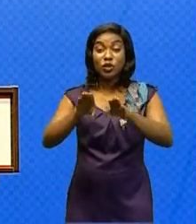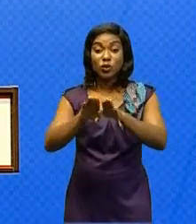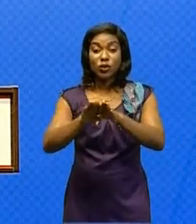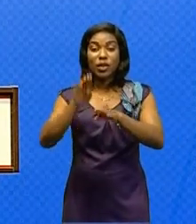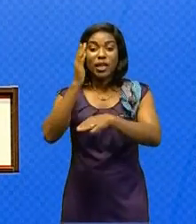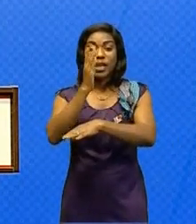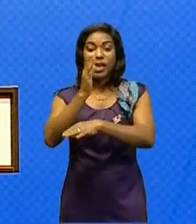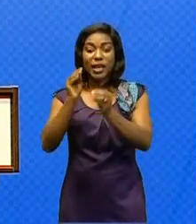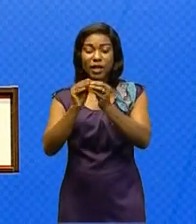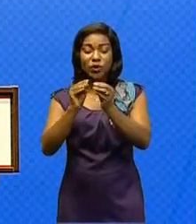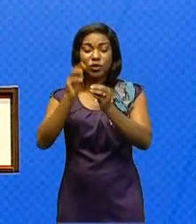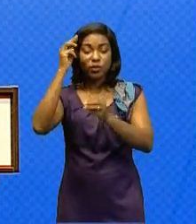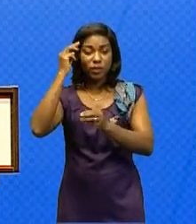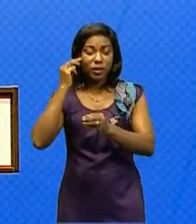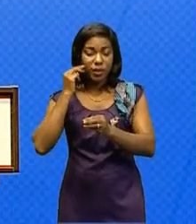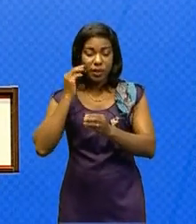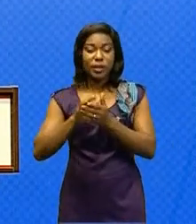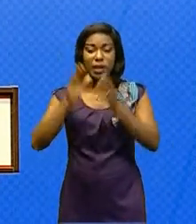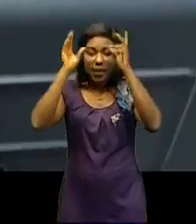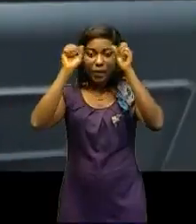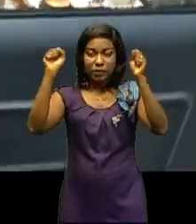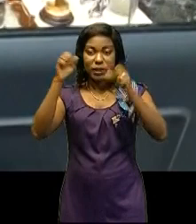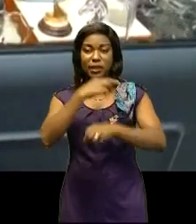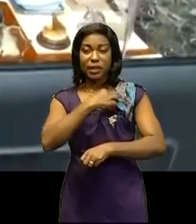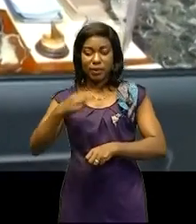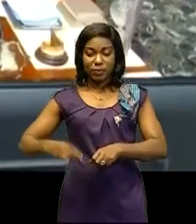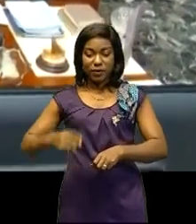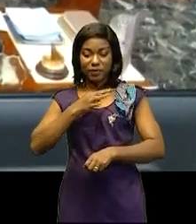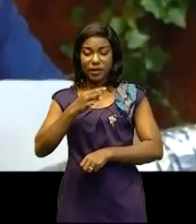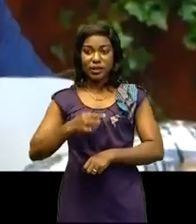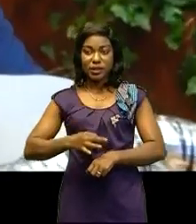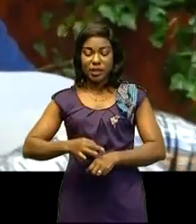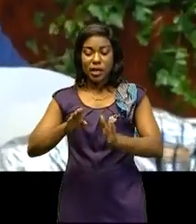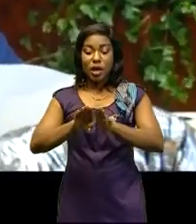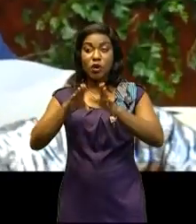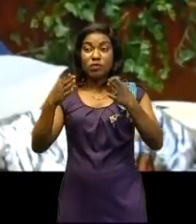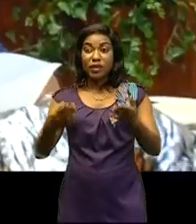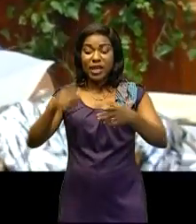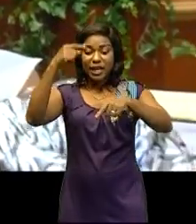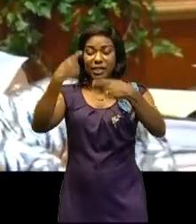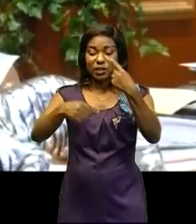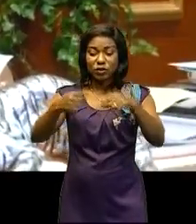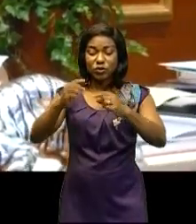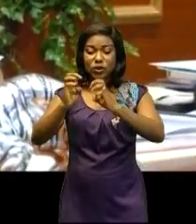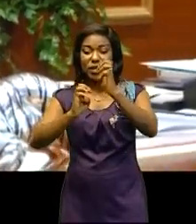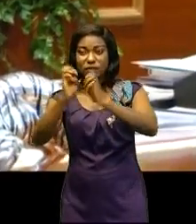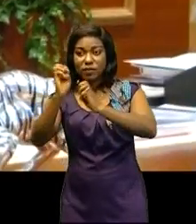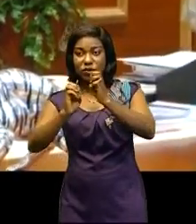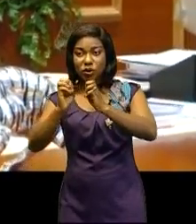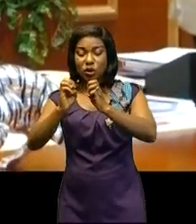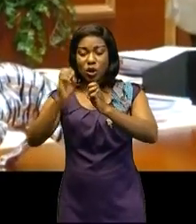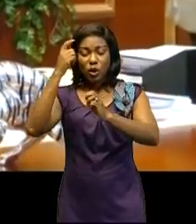ministres, le président de la République a ouvert un débat sur l'évaluation des opérations